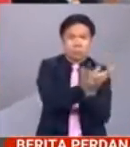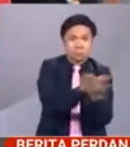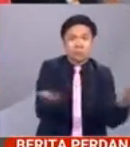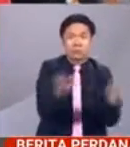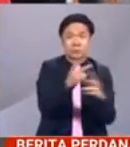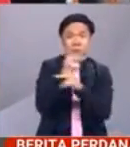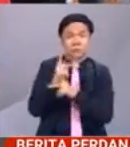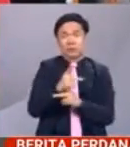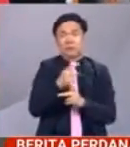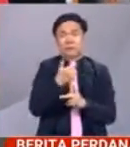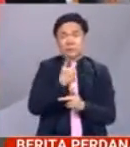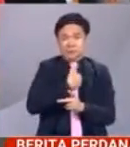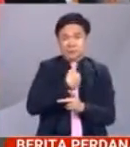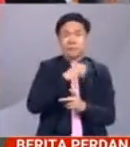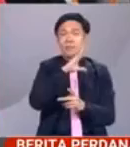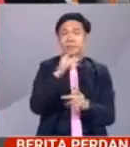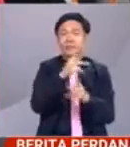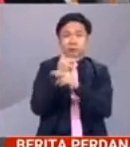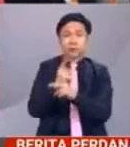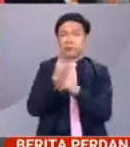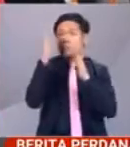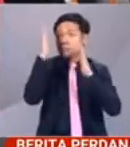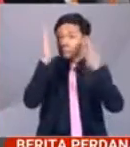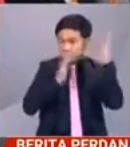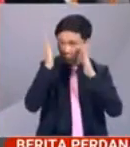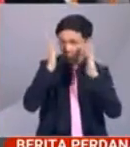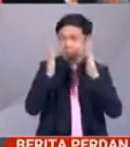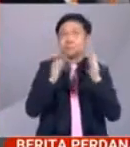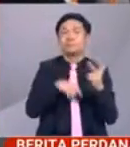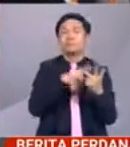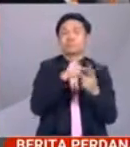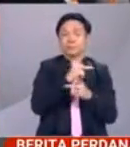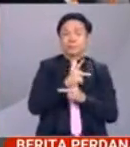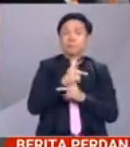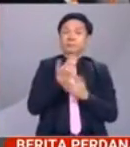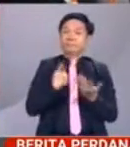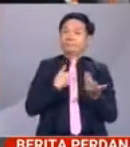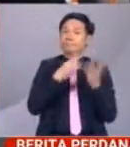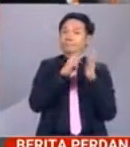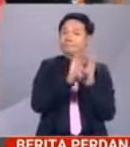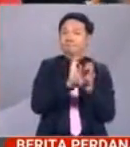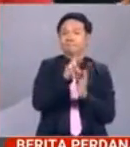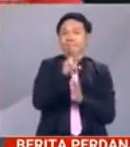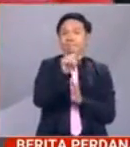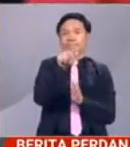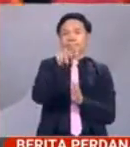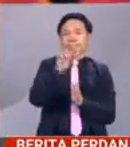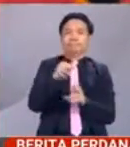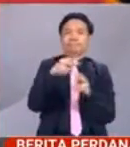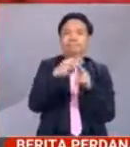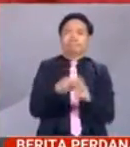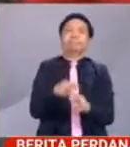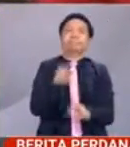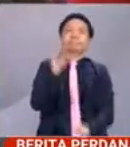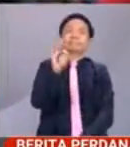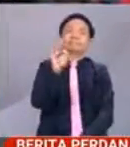dan keselamatan negara. Kita jaga kita, kita jaga negara kita. Fahmi Zaidi, RTM.